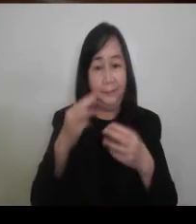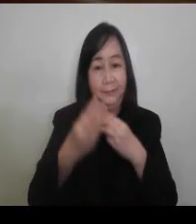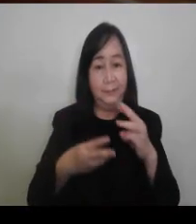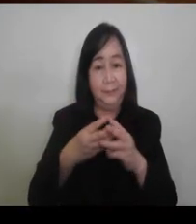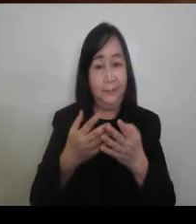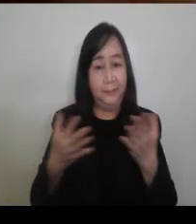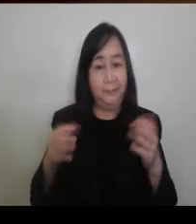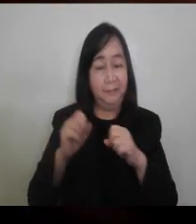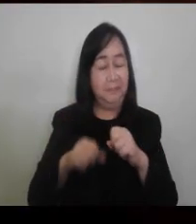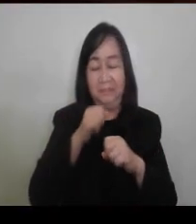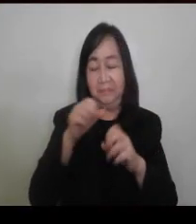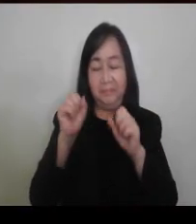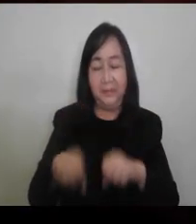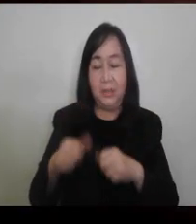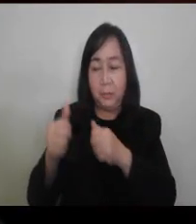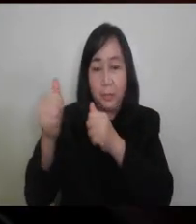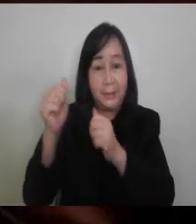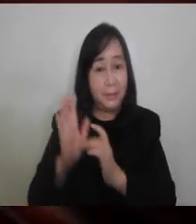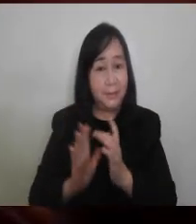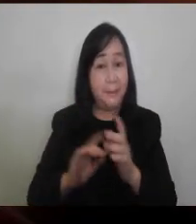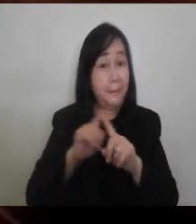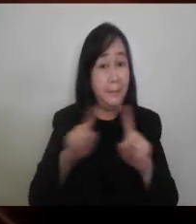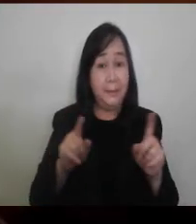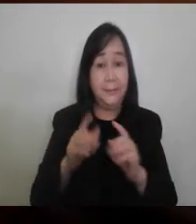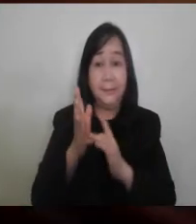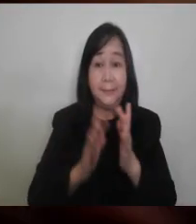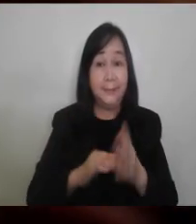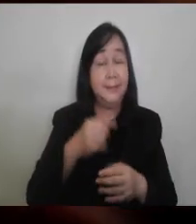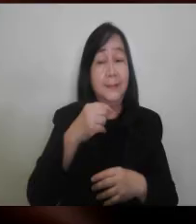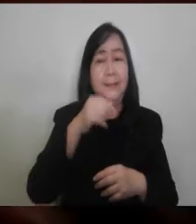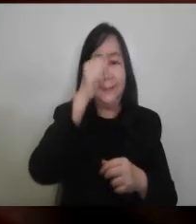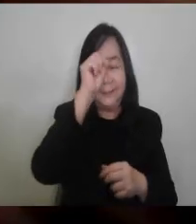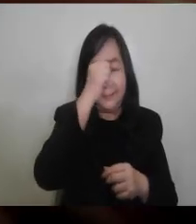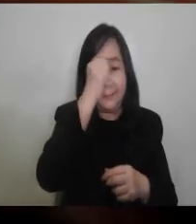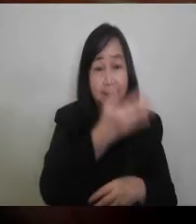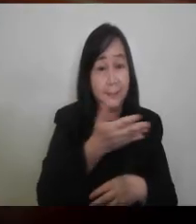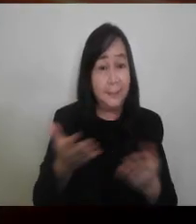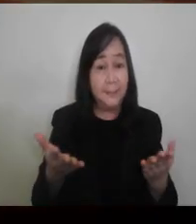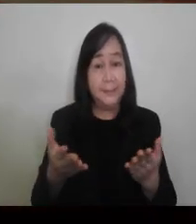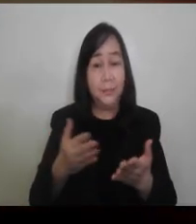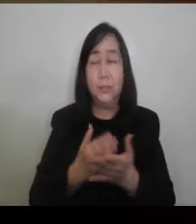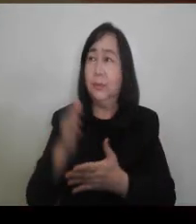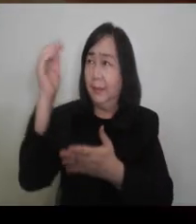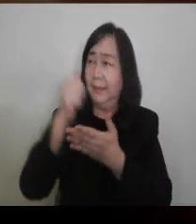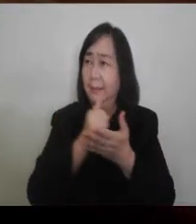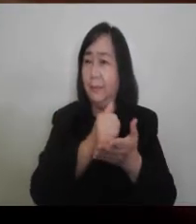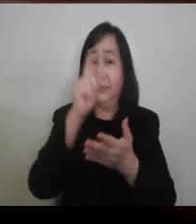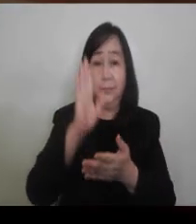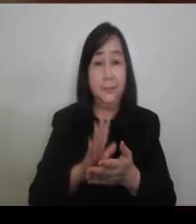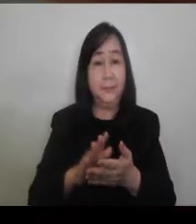kaya't hindi niya kayang sumunod kay Jesus. Ngunit pinaalalahanan tayo ni Jesus na sa tulong ng